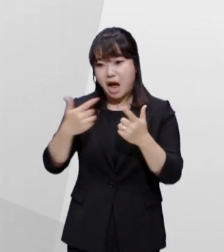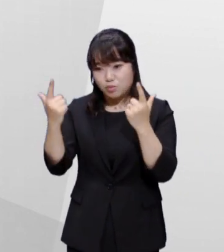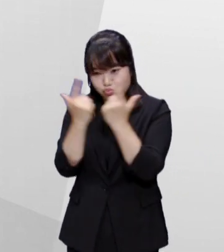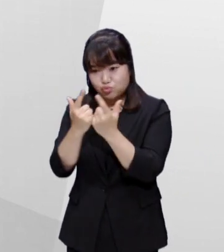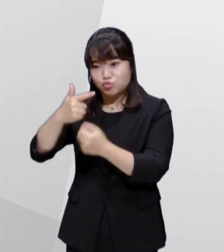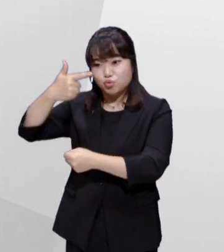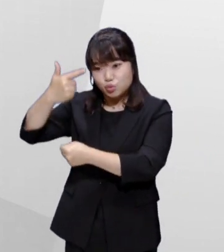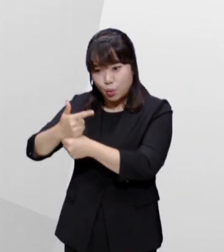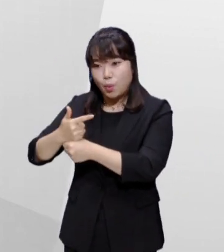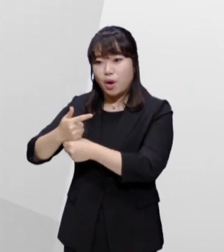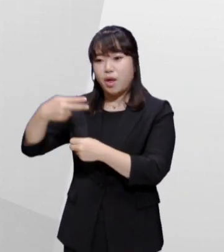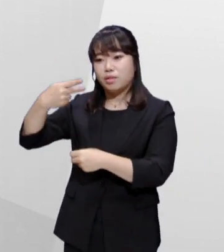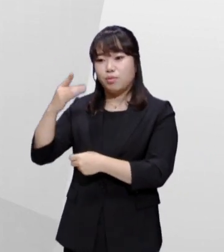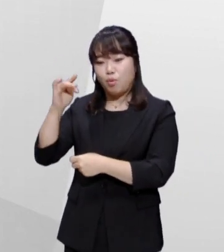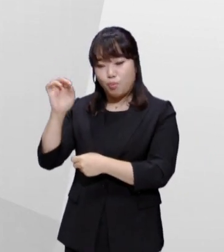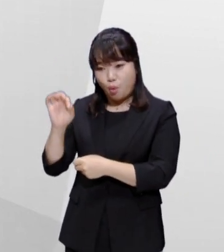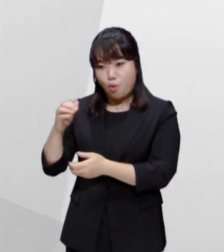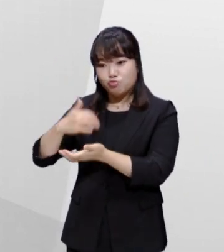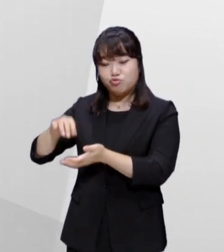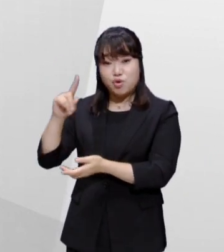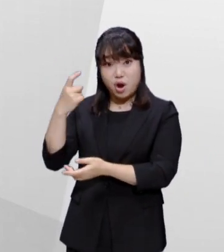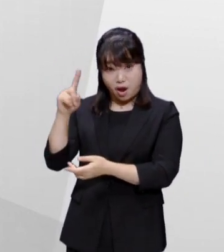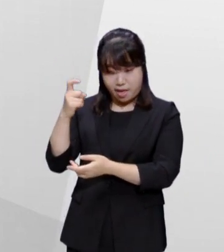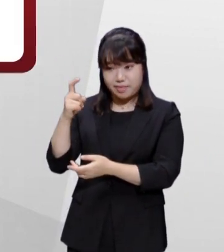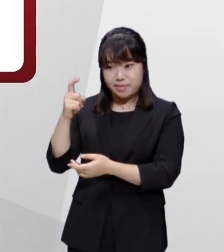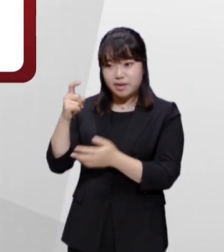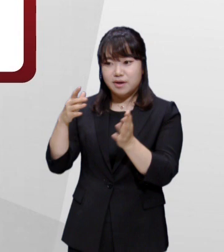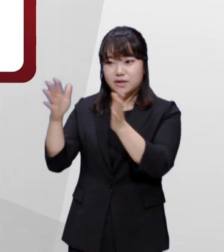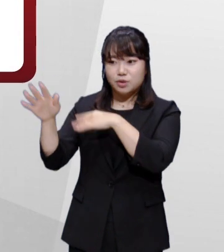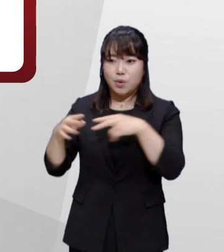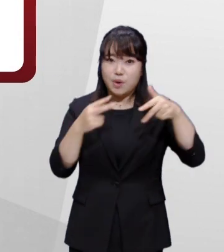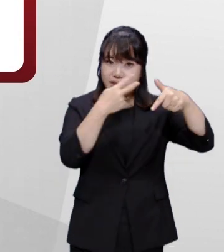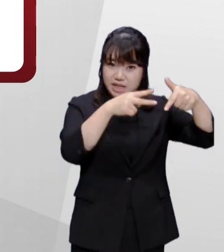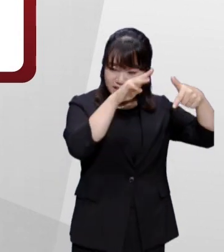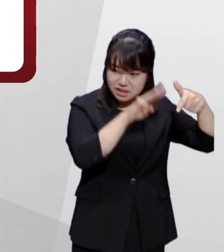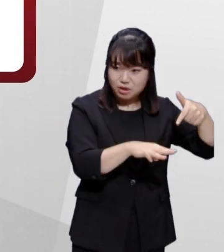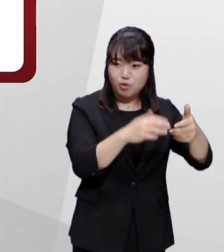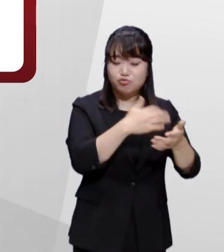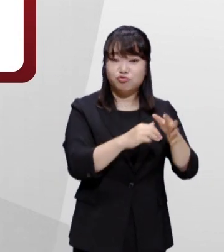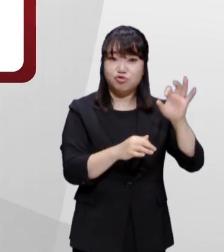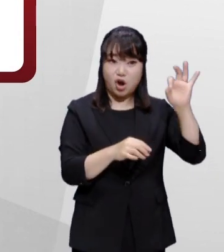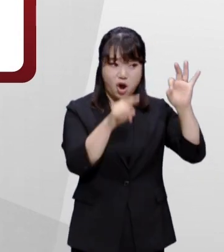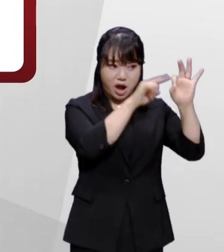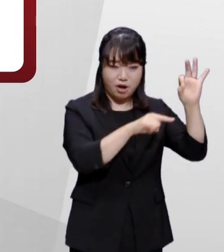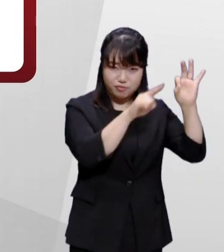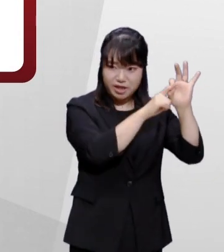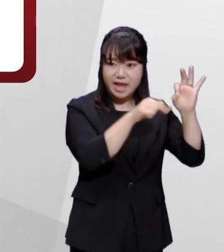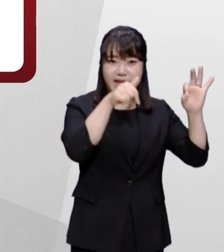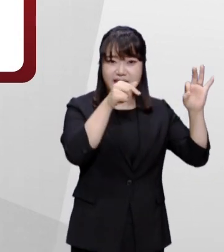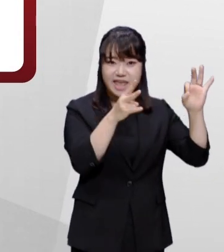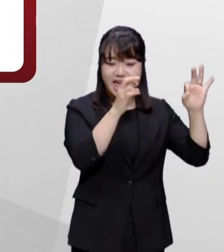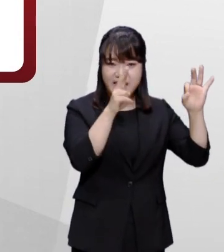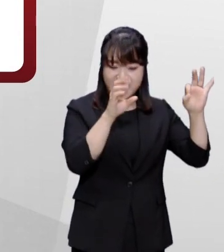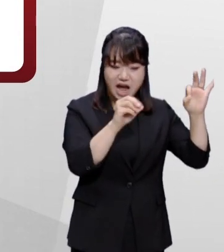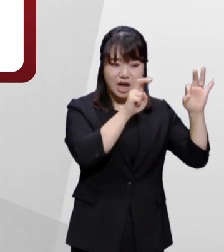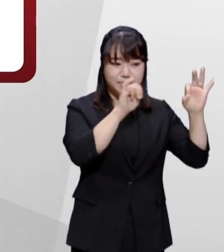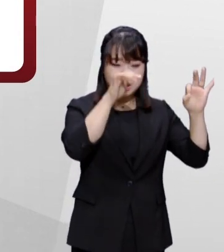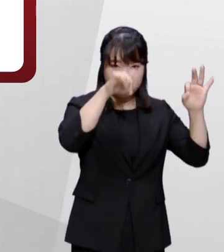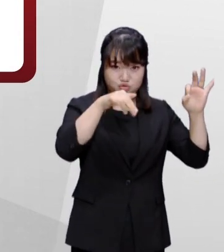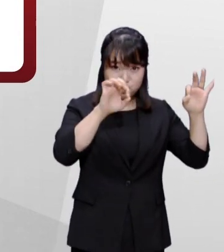노원구, 도봉구의회 등 11개 기초의회가 인천은 10개의 기초의회 중 계양구,